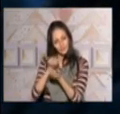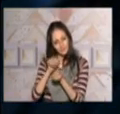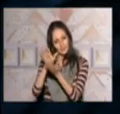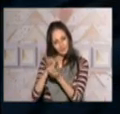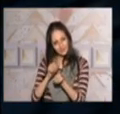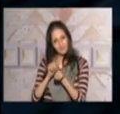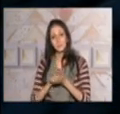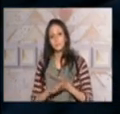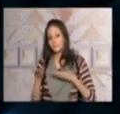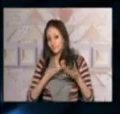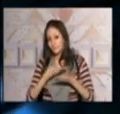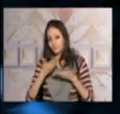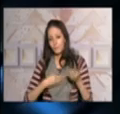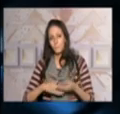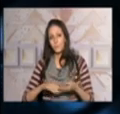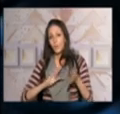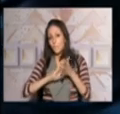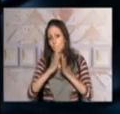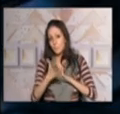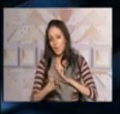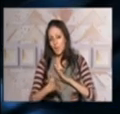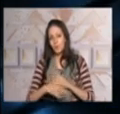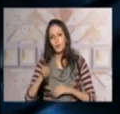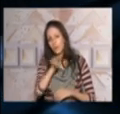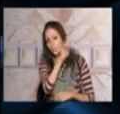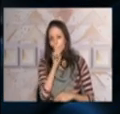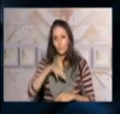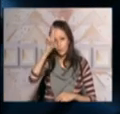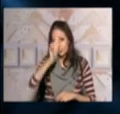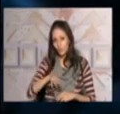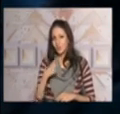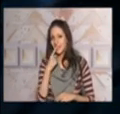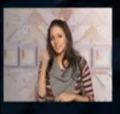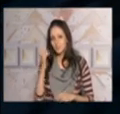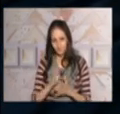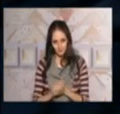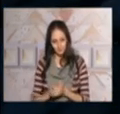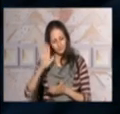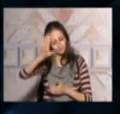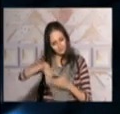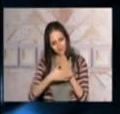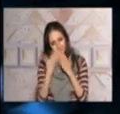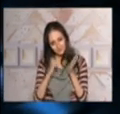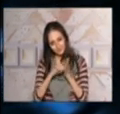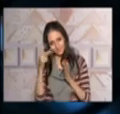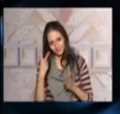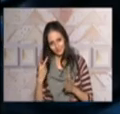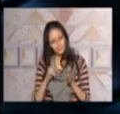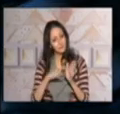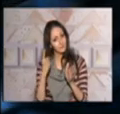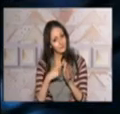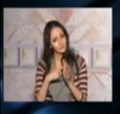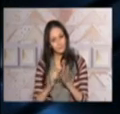نصل بالتجاره الى مليار دولار سنويا ونجحنا في ذلك. الان جد جديدين. تفضل. الاول